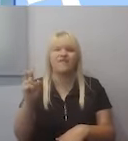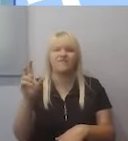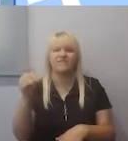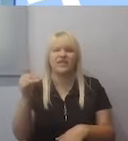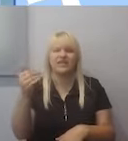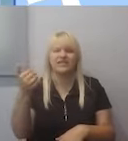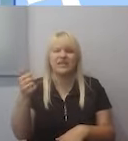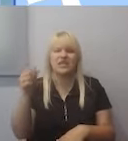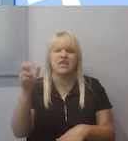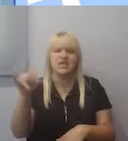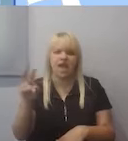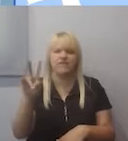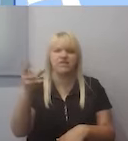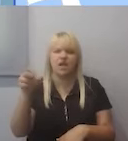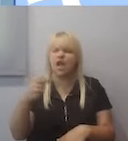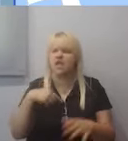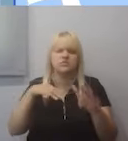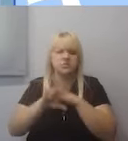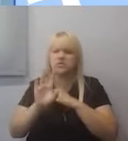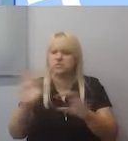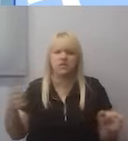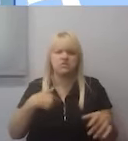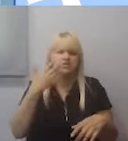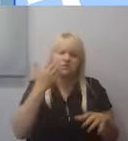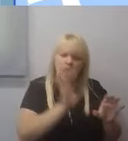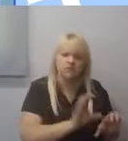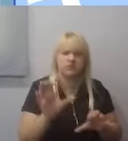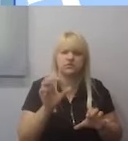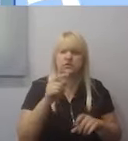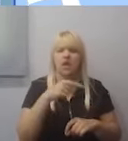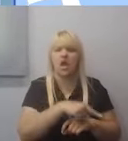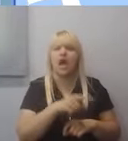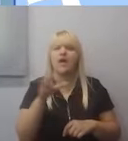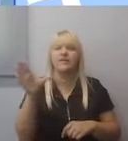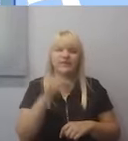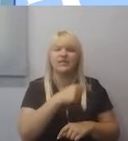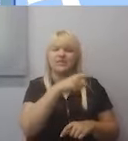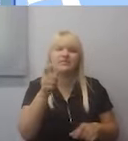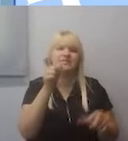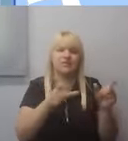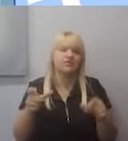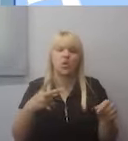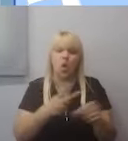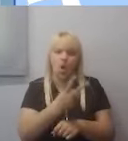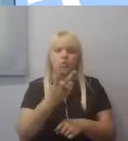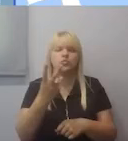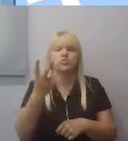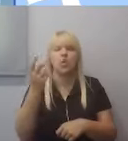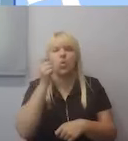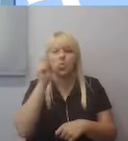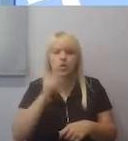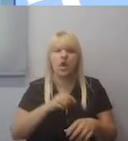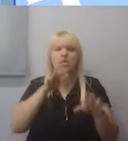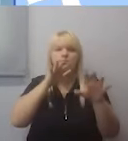man ir kaķis ja tie visi traucēja ukrainas bruņotiem spēkiem uzbrukt jo ukraiņi pa